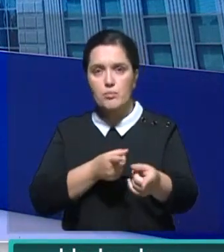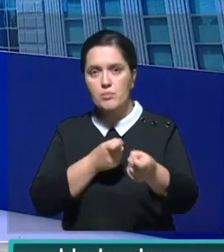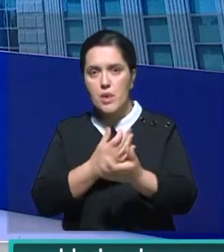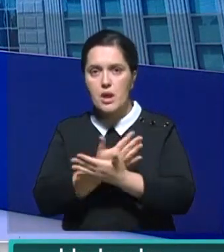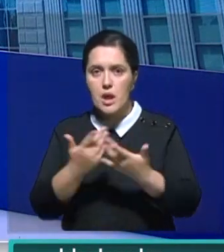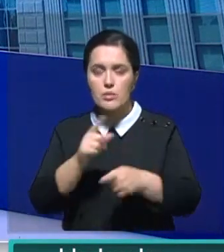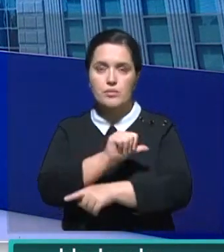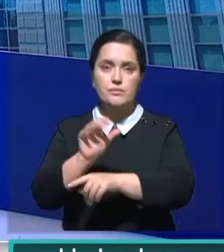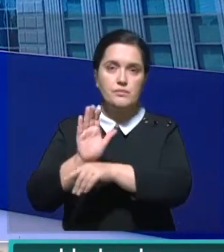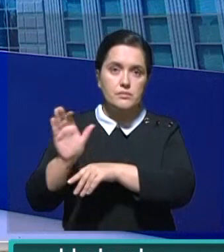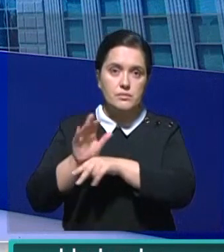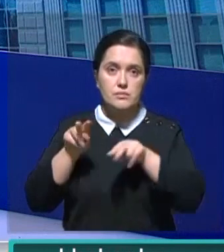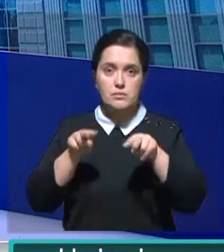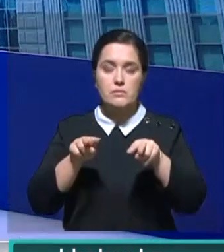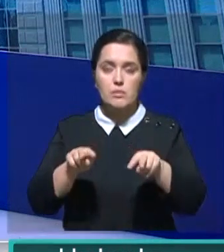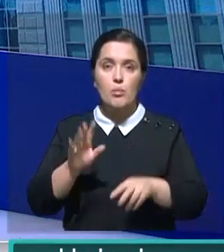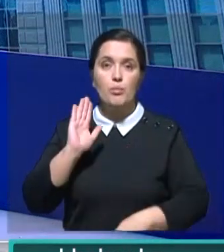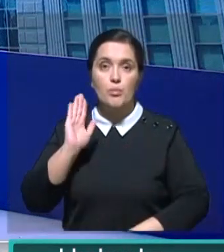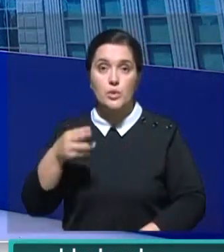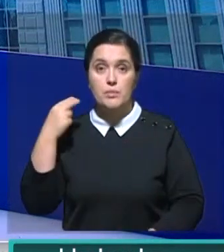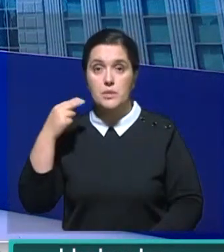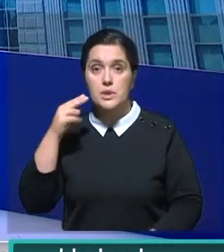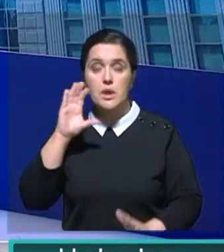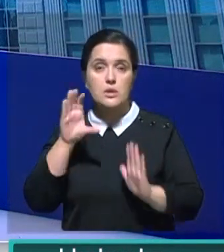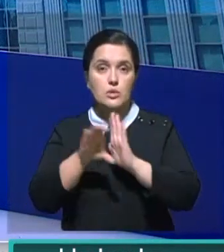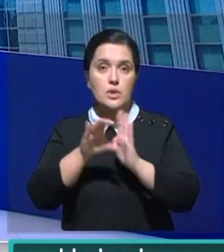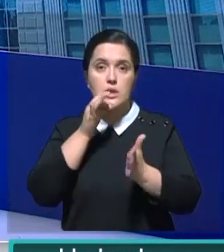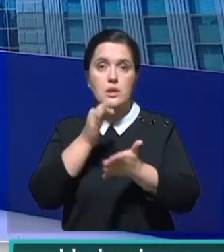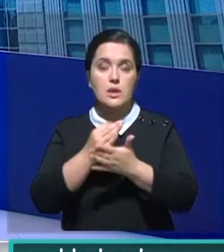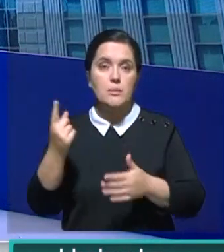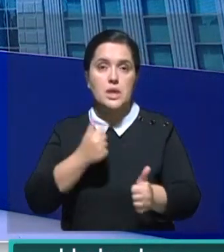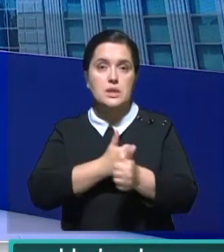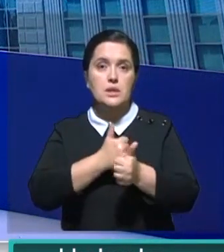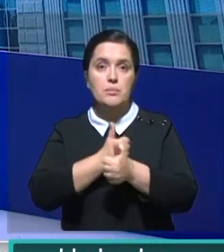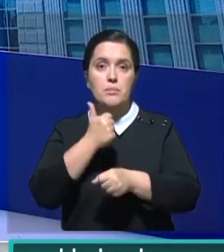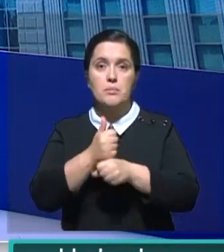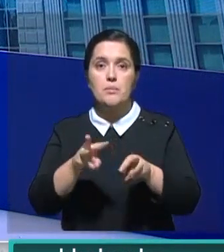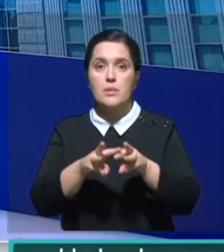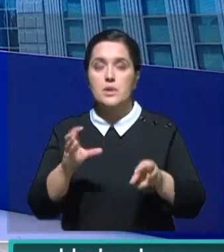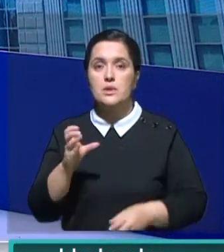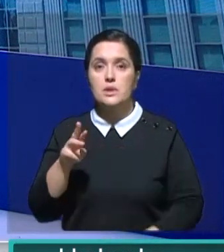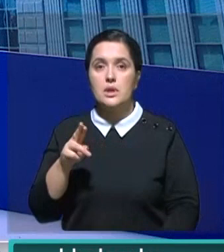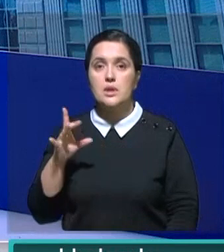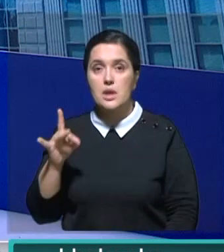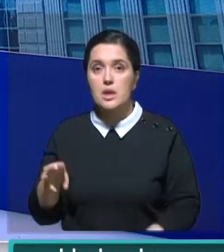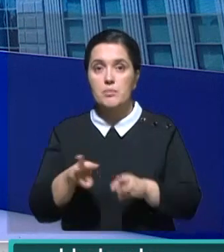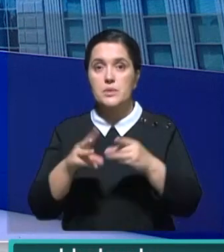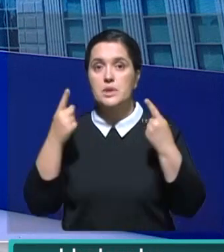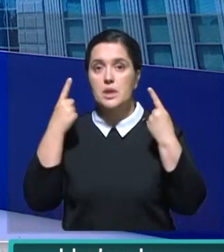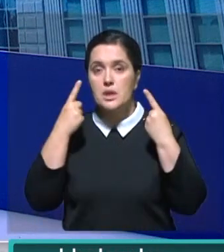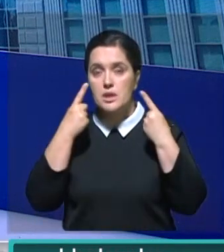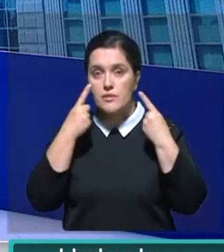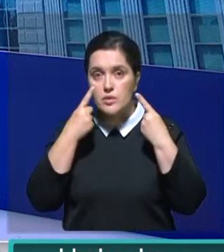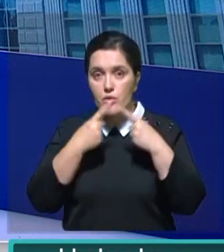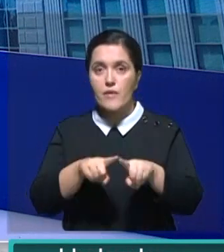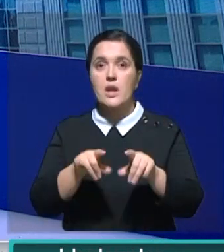контроля сборочной в оборонной сфере. Президент заслушал доклады первого заместителя премьер-министра Романа Скляра, министра индустрии